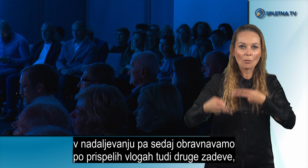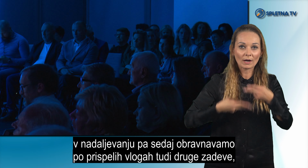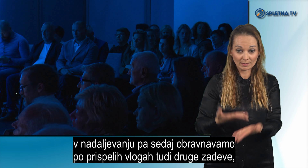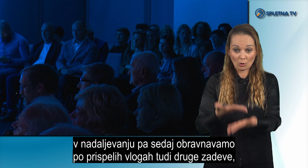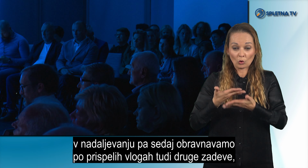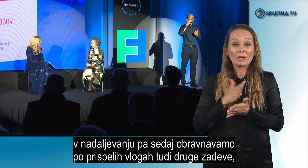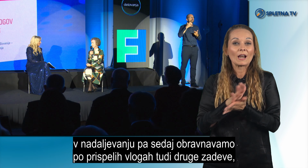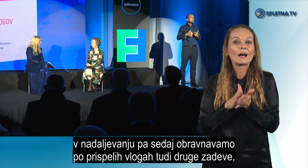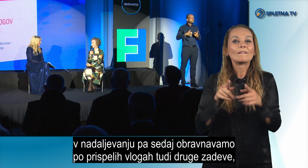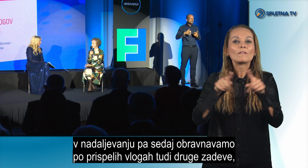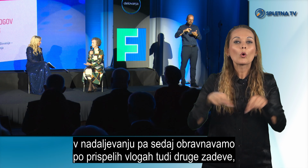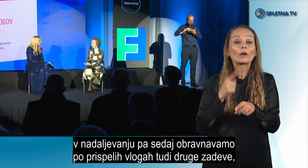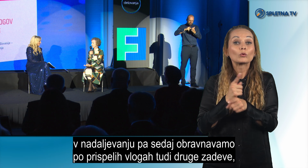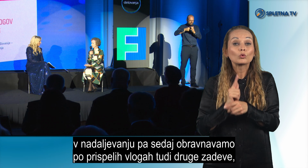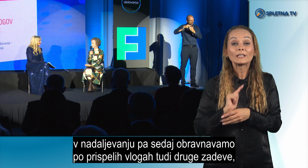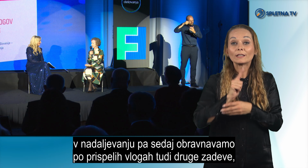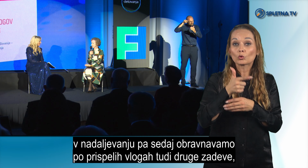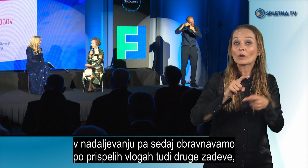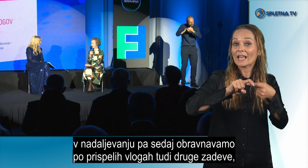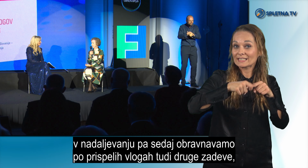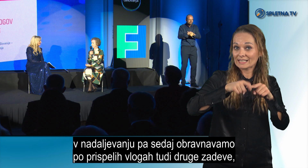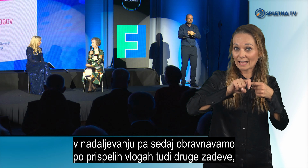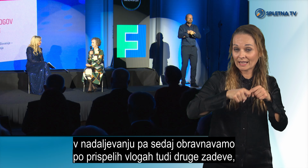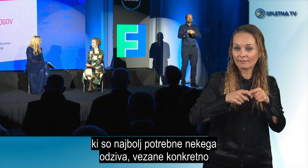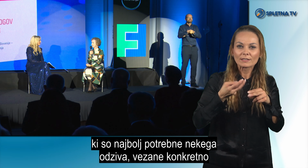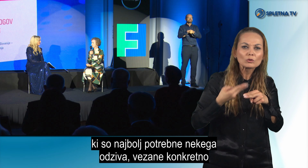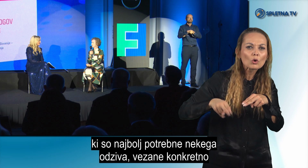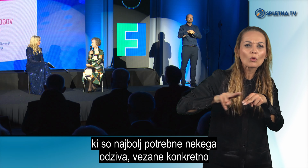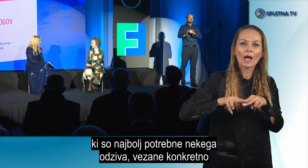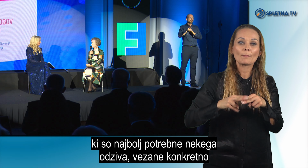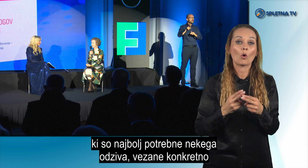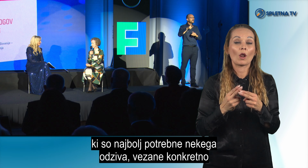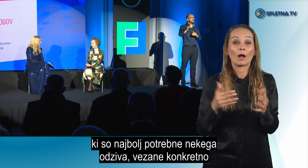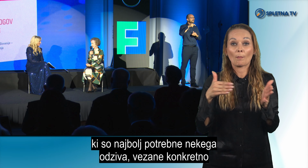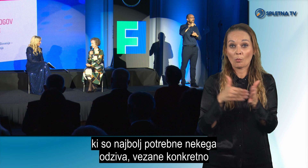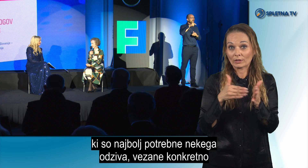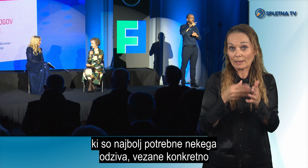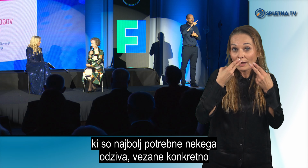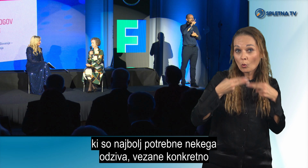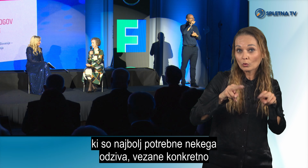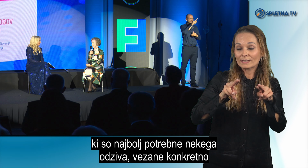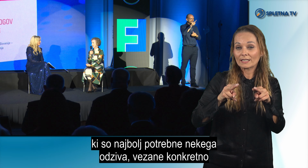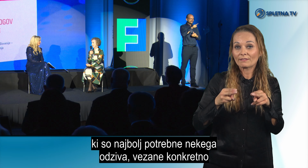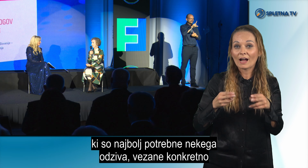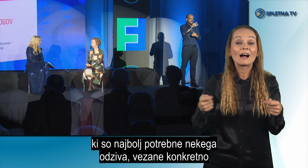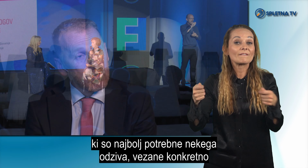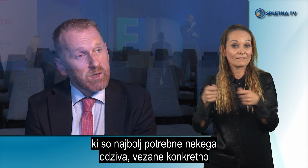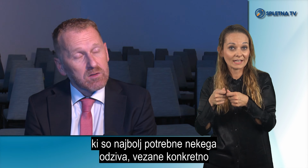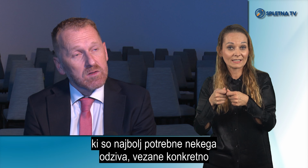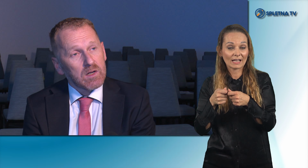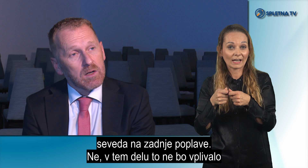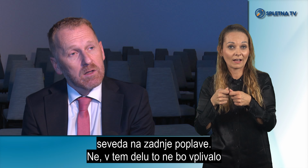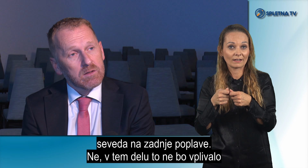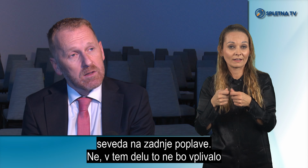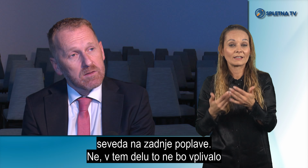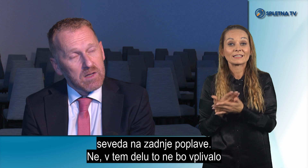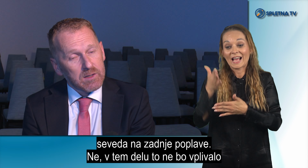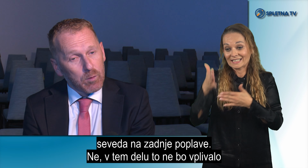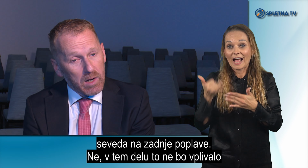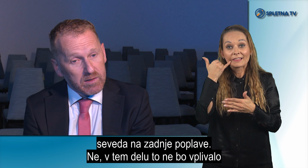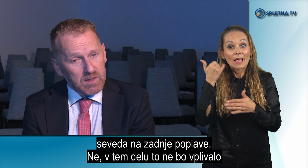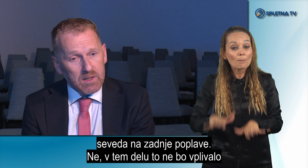po prispelih vlogah tudi druge zadeve, ki so najbolj potrebne nekega odziva, vezane konkretno seveda